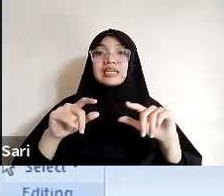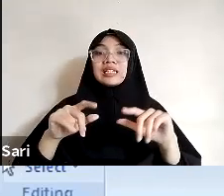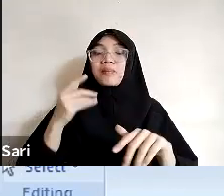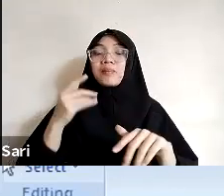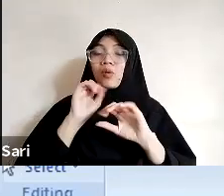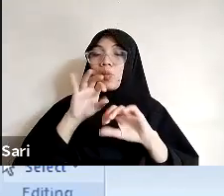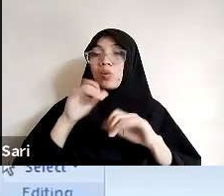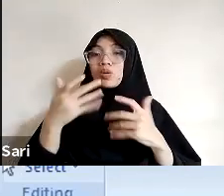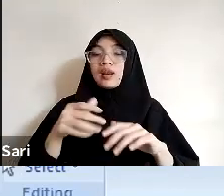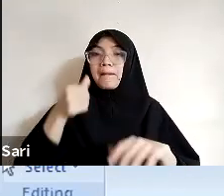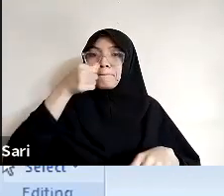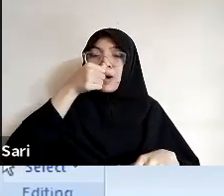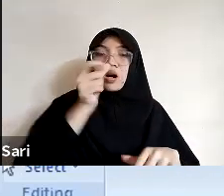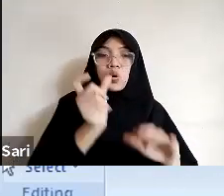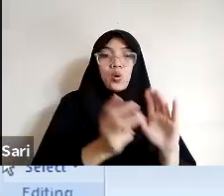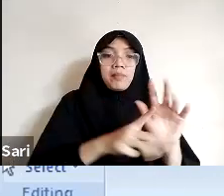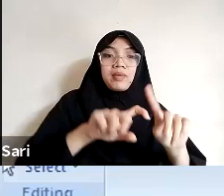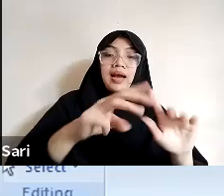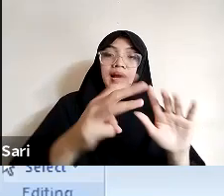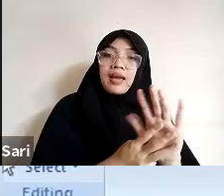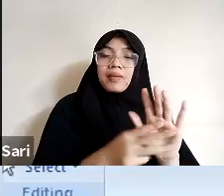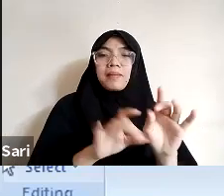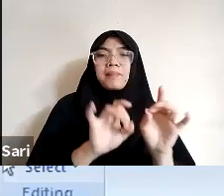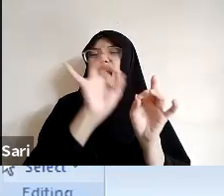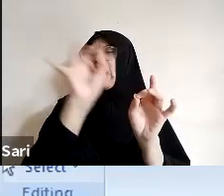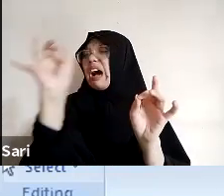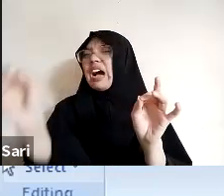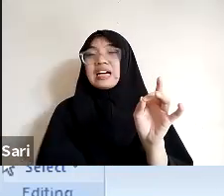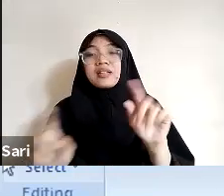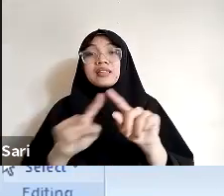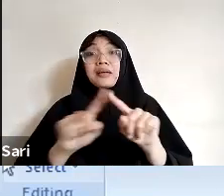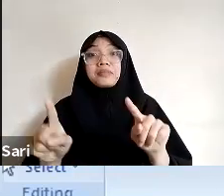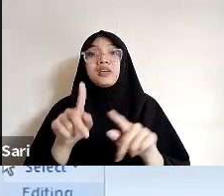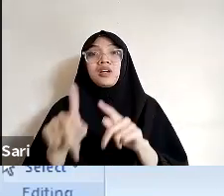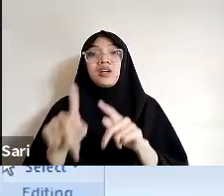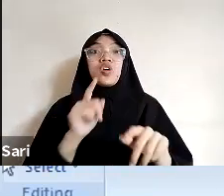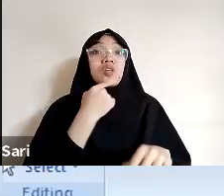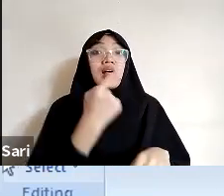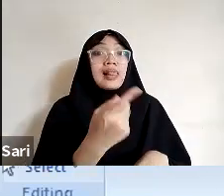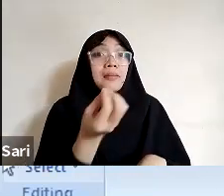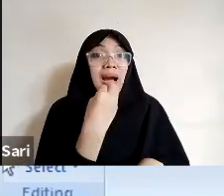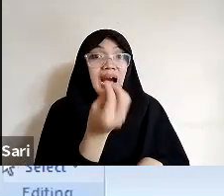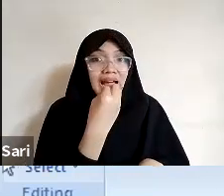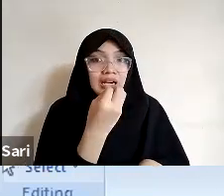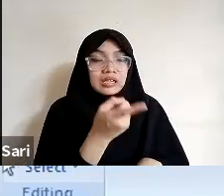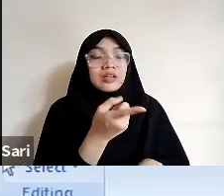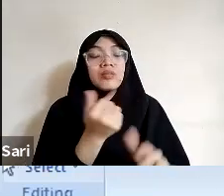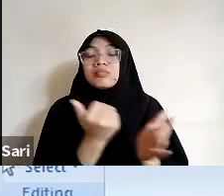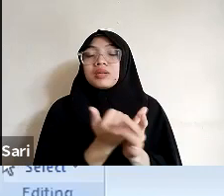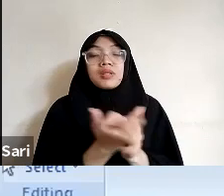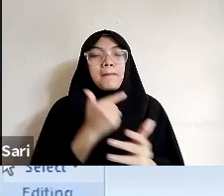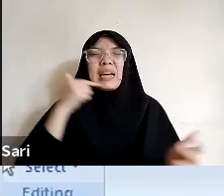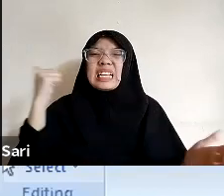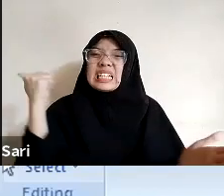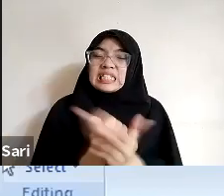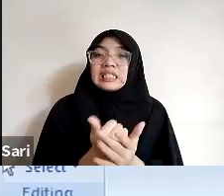ada UMKM. Tetapi di satu sisi, soal pangan ini menjadi satu hal yang penting untuk kita